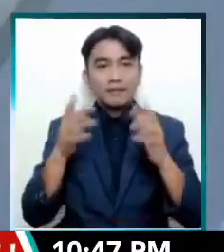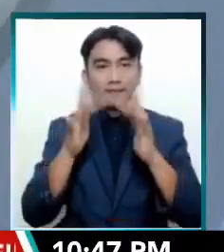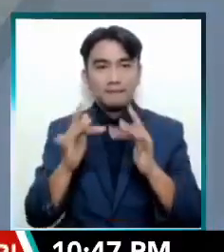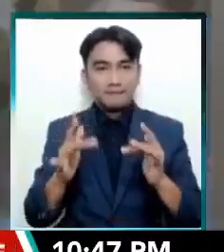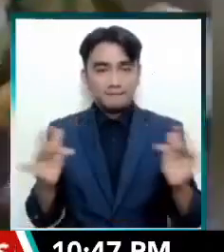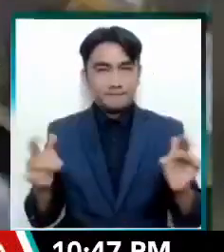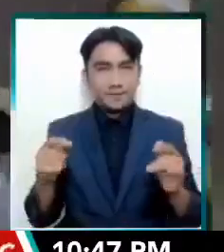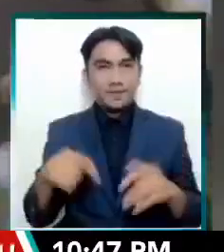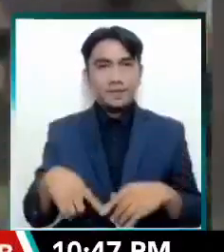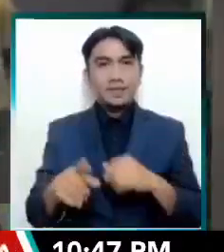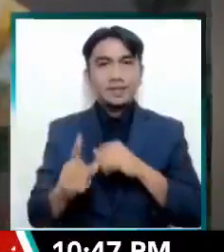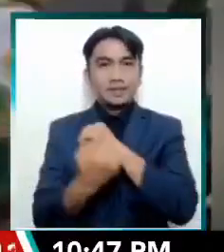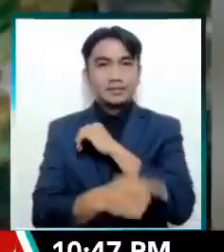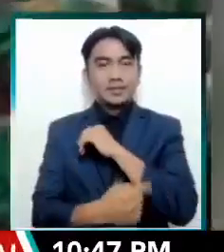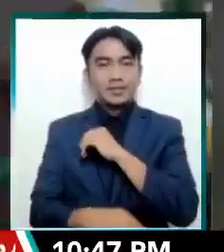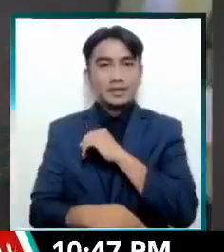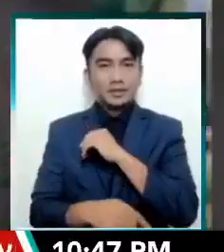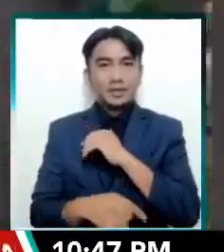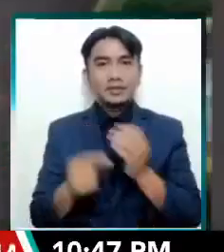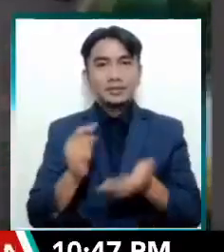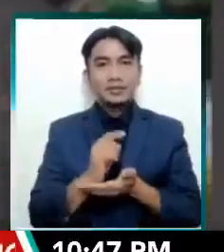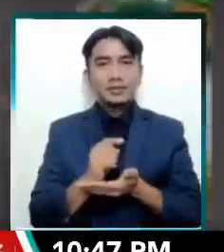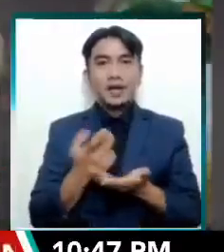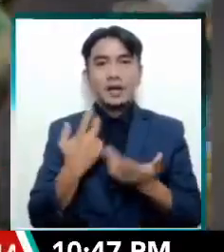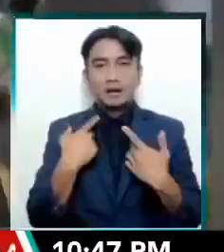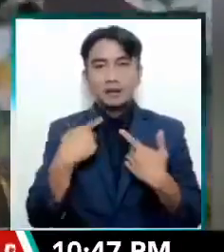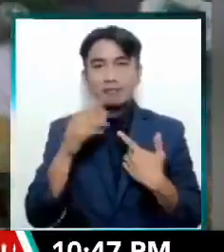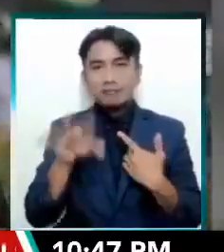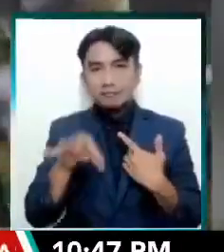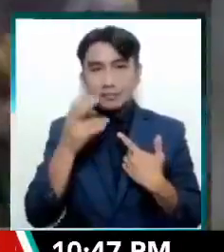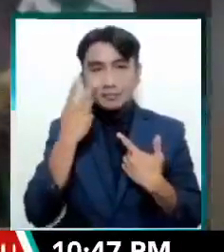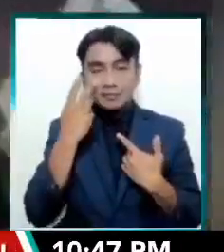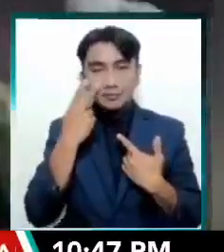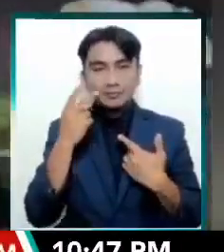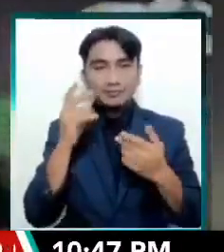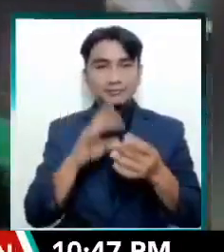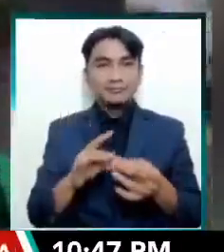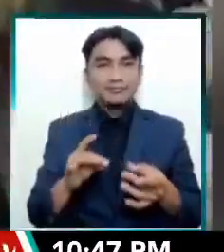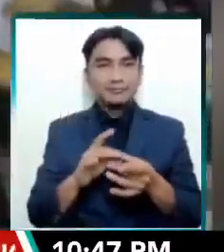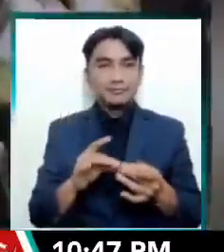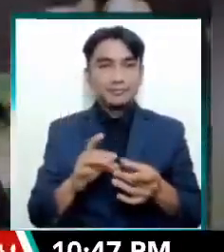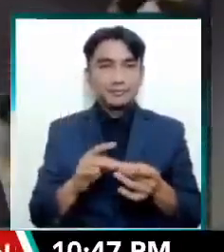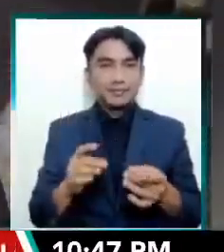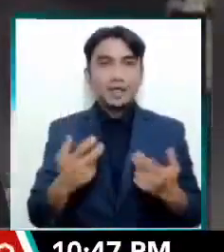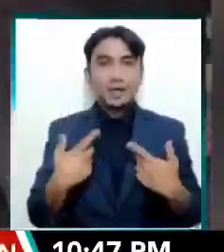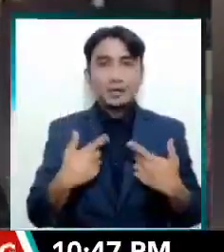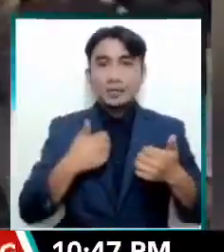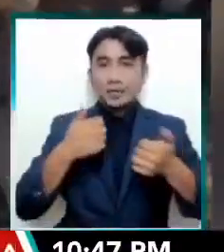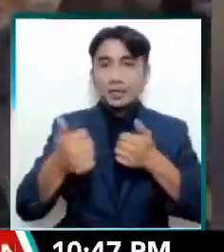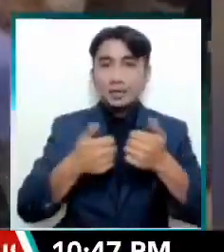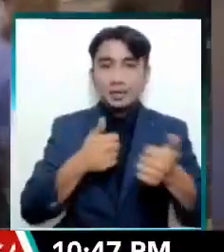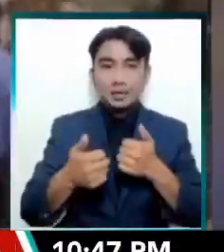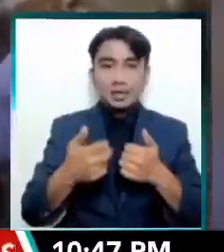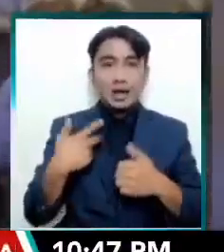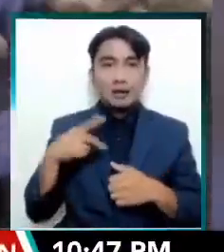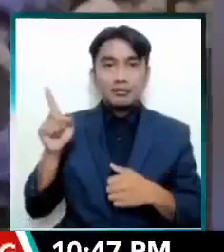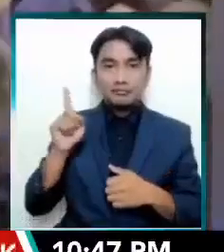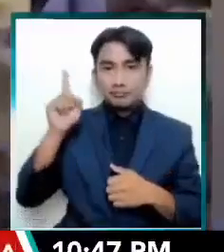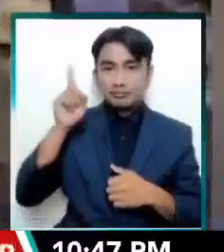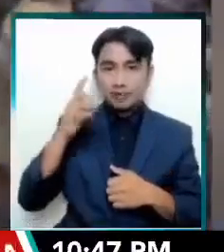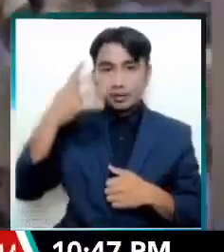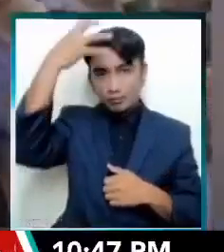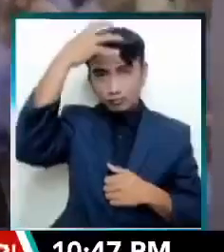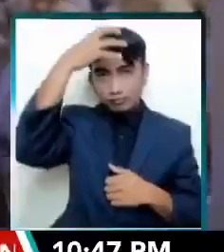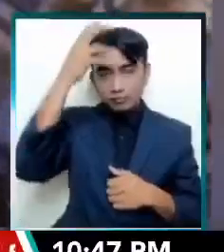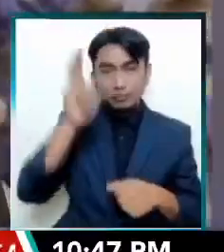Zambales. Ang highlight ng pagdiriwang street dance competition, ang mga kalahok nakasuot pa ng salakot gaya ng ginagamit